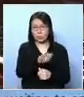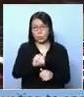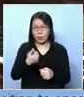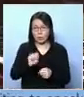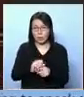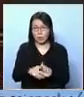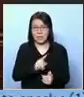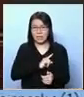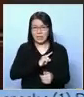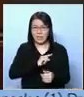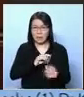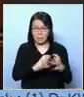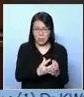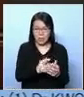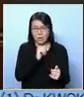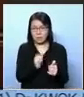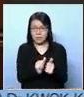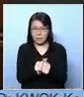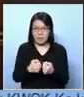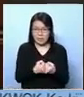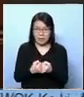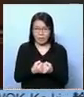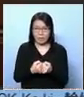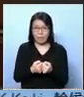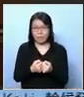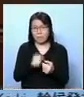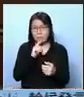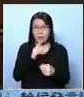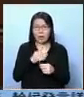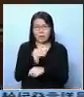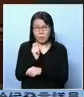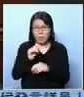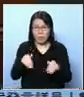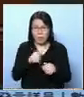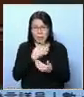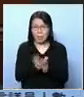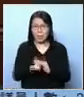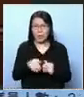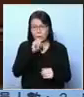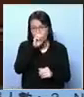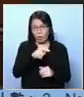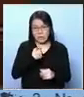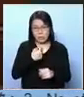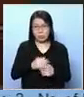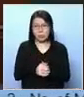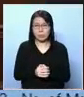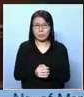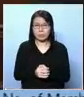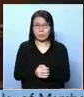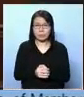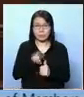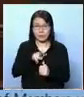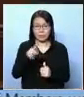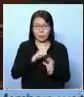啦，為咗自己啲黨友啊或者朋友咧，就爭取一啲福利，係咪？如果係的話，又申報下利益先啦。咁就另外咧，就我哋見